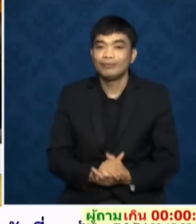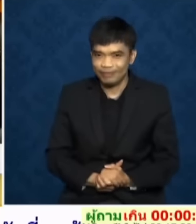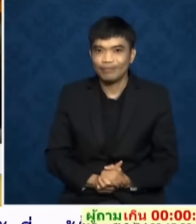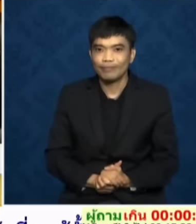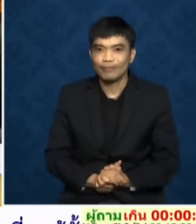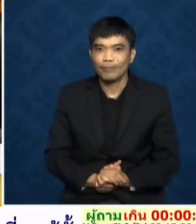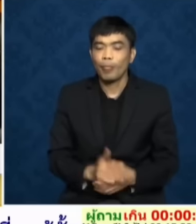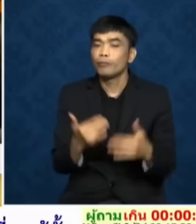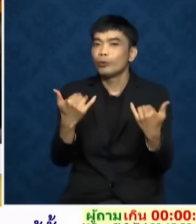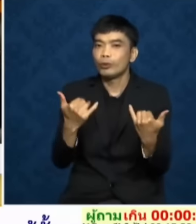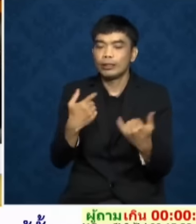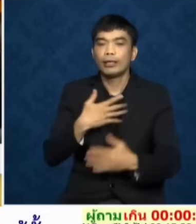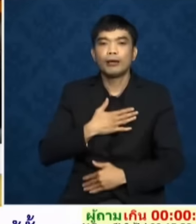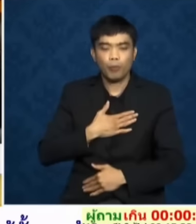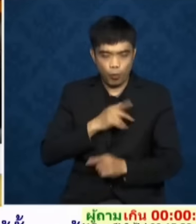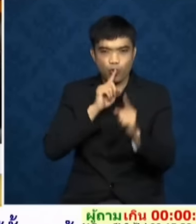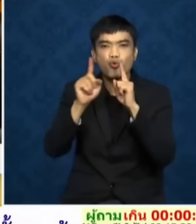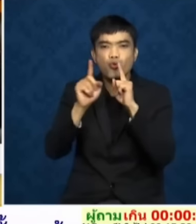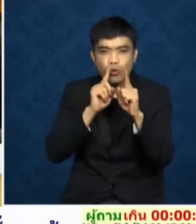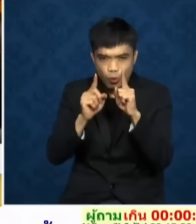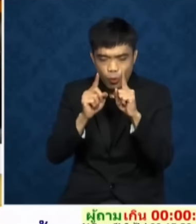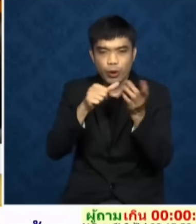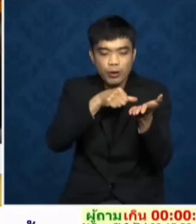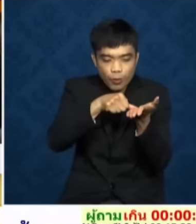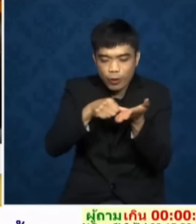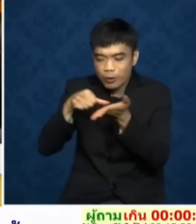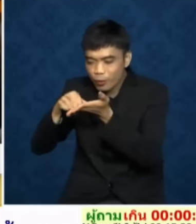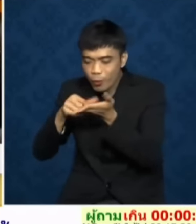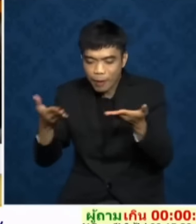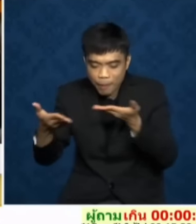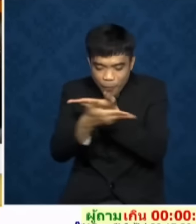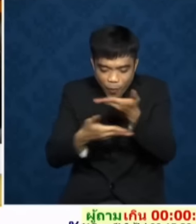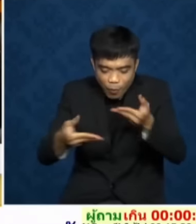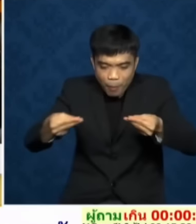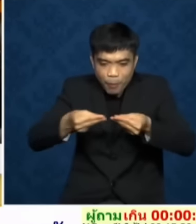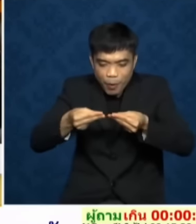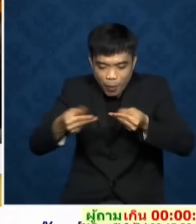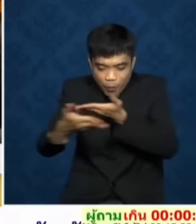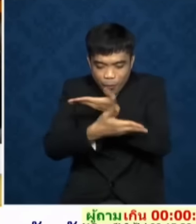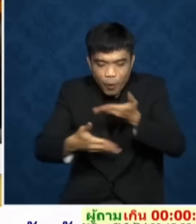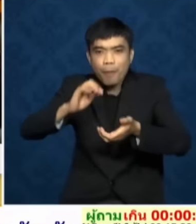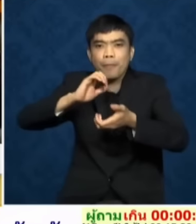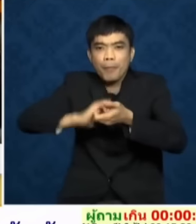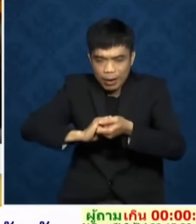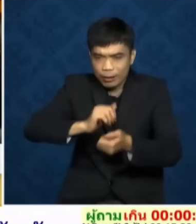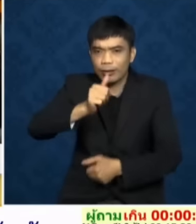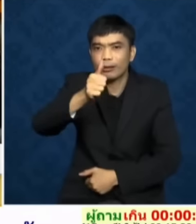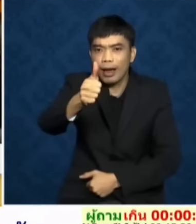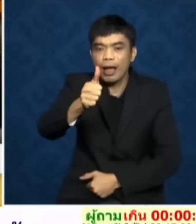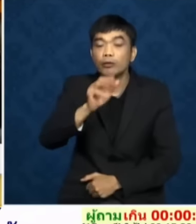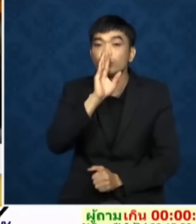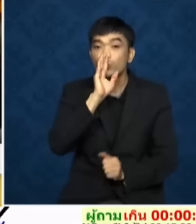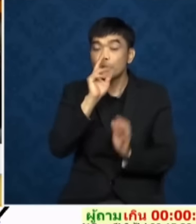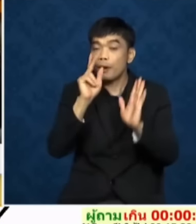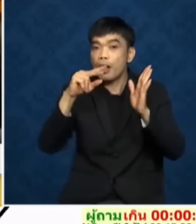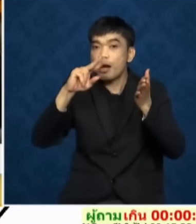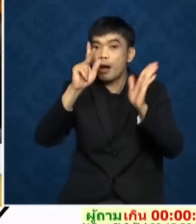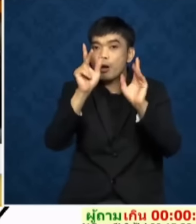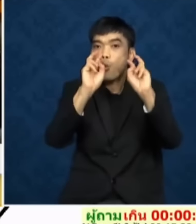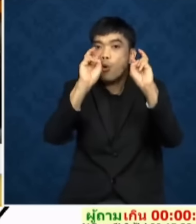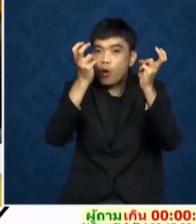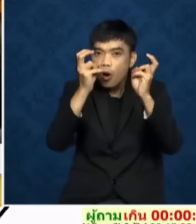าเรื่องนี้เราคุยกันได้แล้วก็ถ้าเป็นปัญหาในระดับกฎหมายก็แก้กฎหมายถ้ามัน